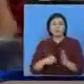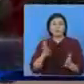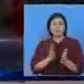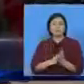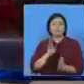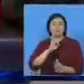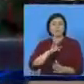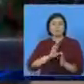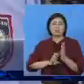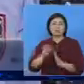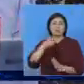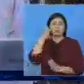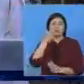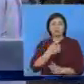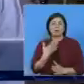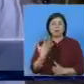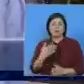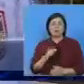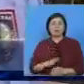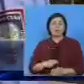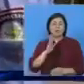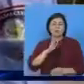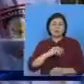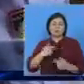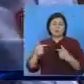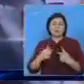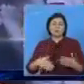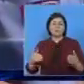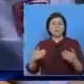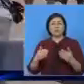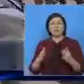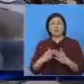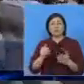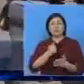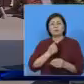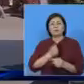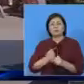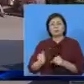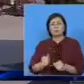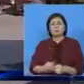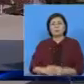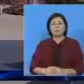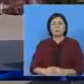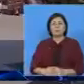а с начала этого года 5 женщин стали жертвами домашнего насилия.